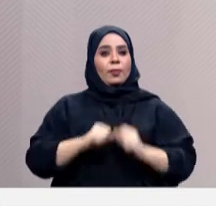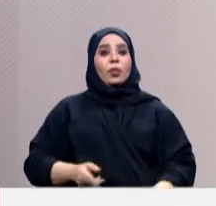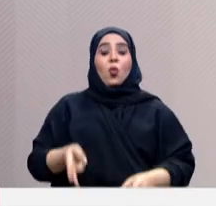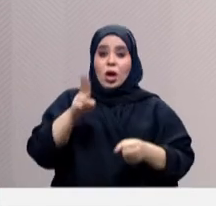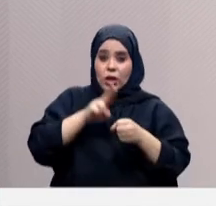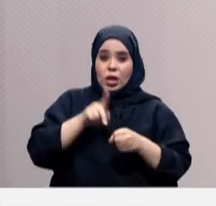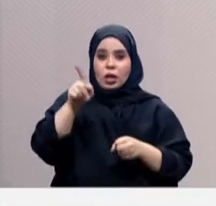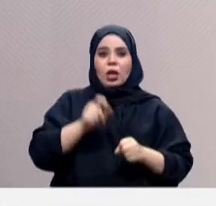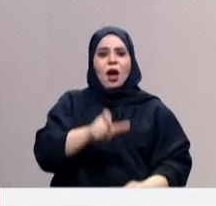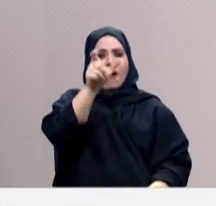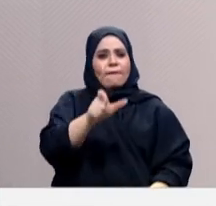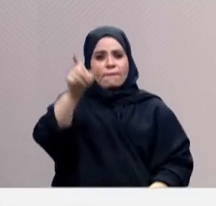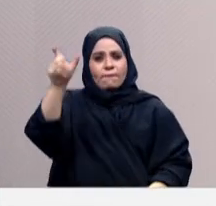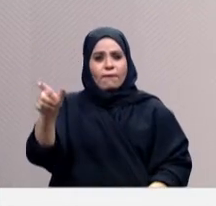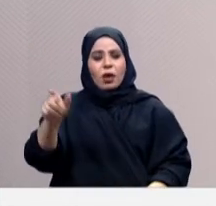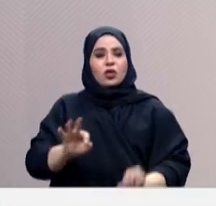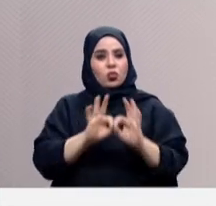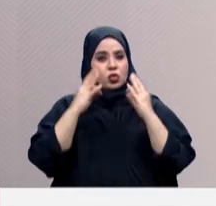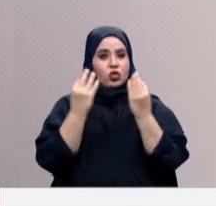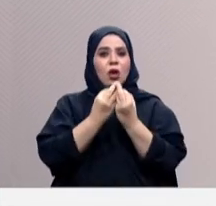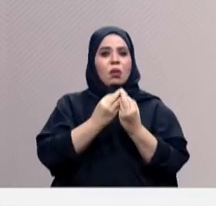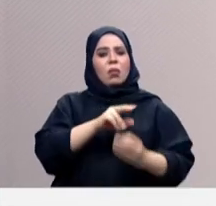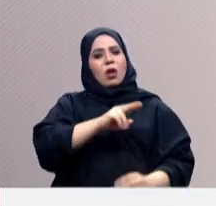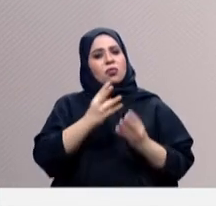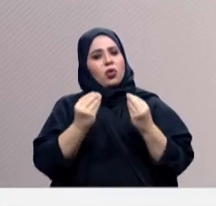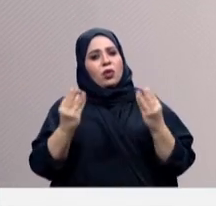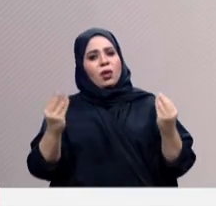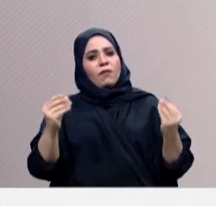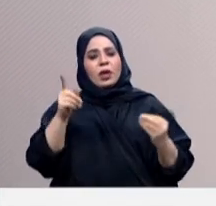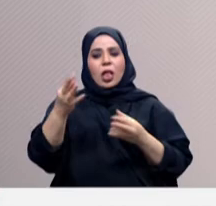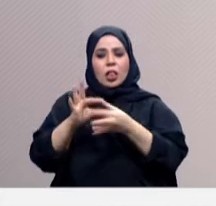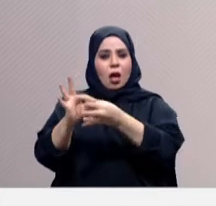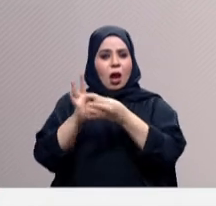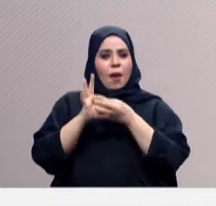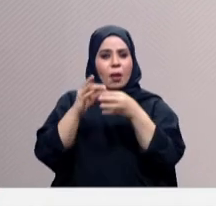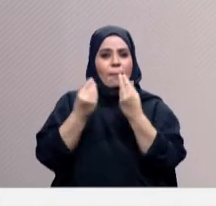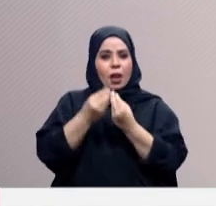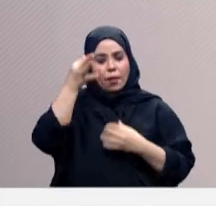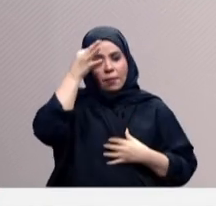أفراد المجتمع بكافة فئاته للتعامل مع الأمراض غير السارية.